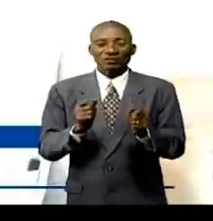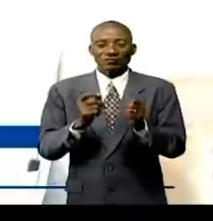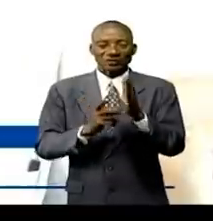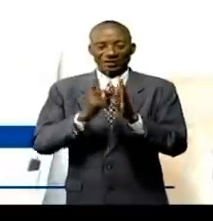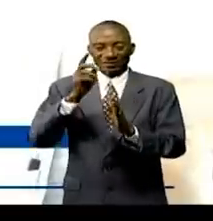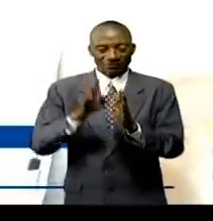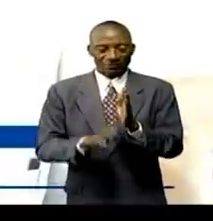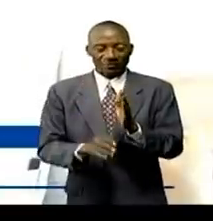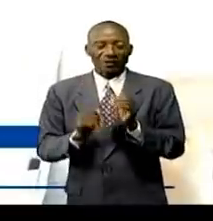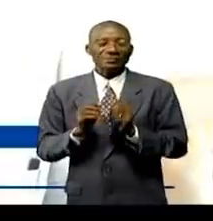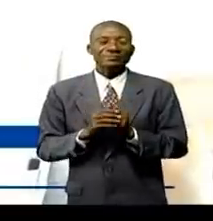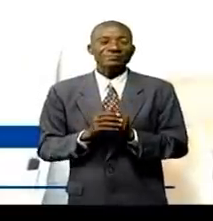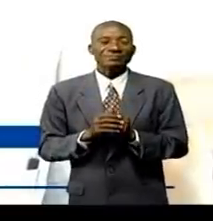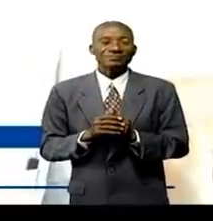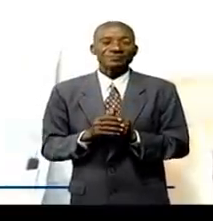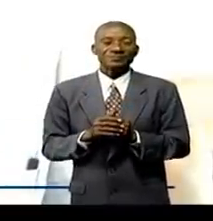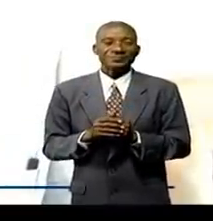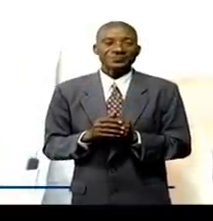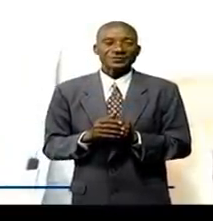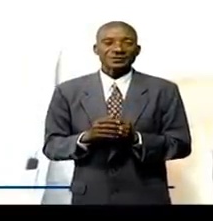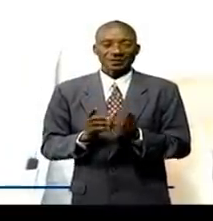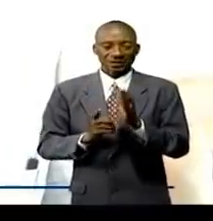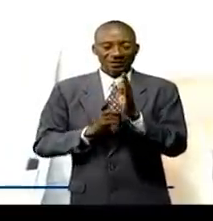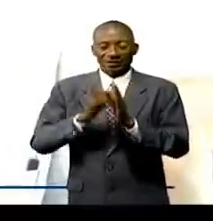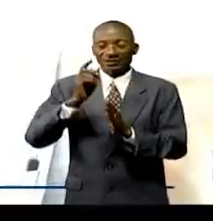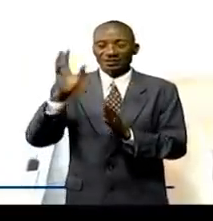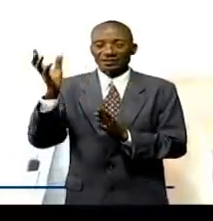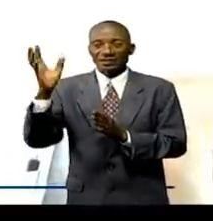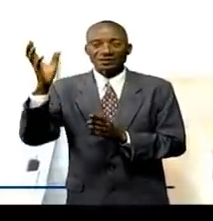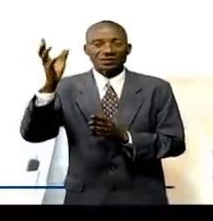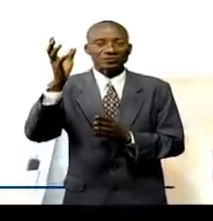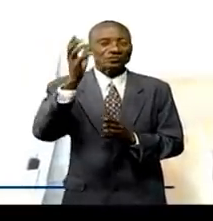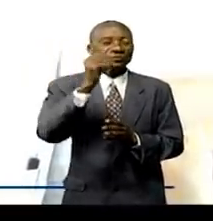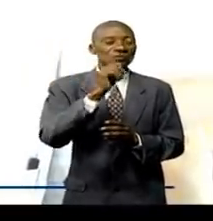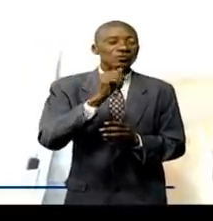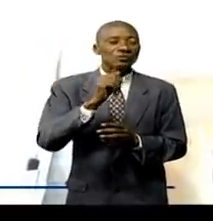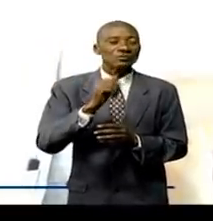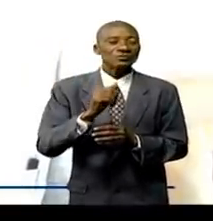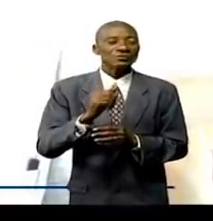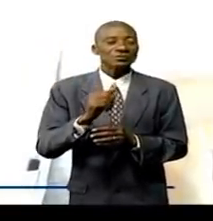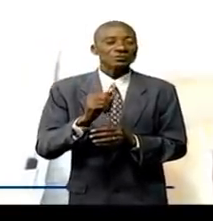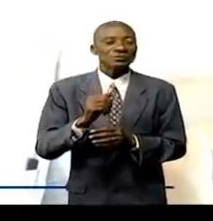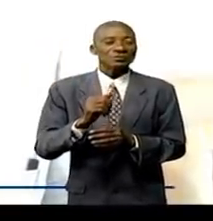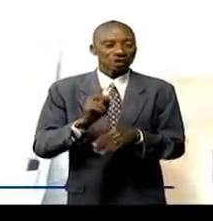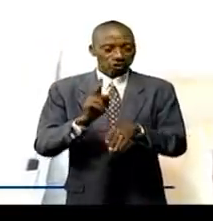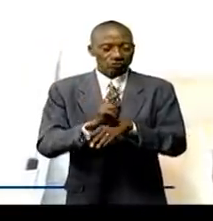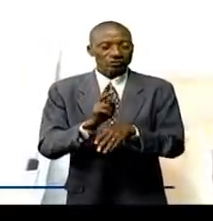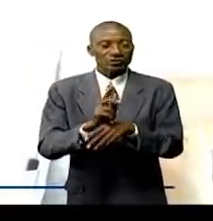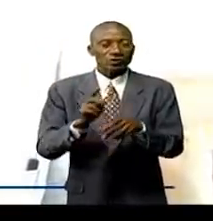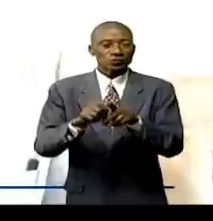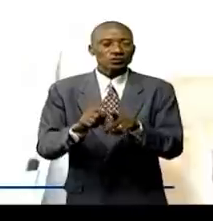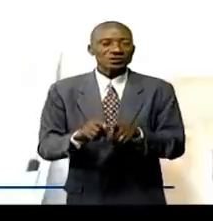Enfin, la décentralisation est utilisée aussi